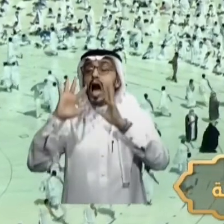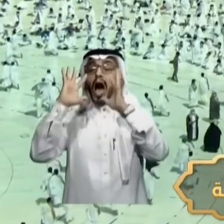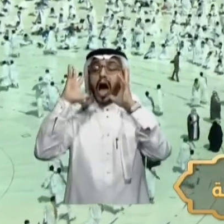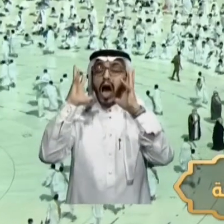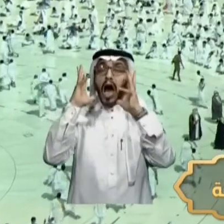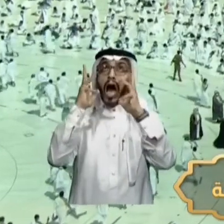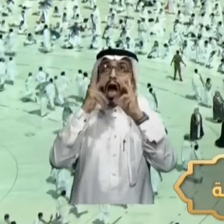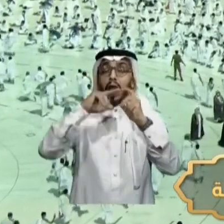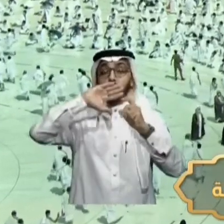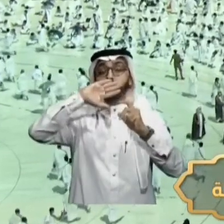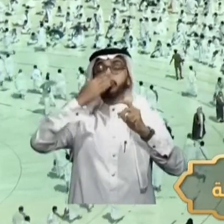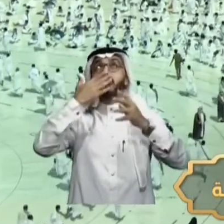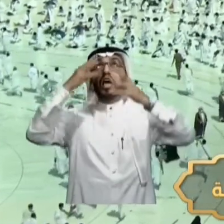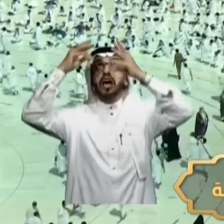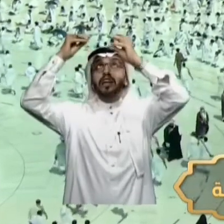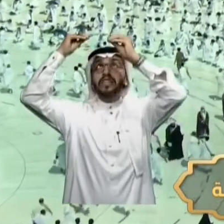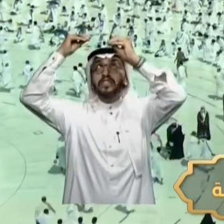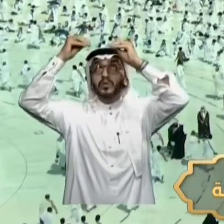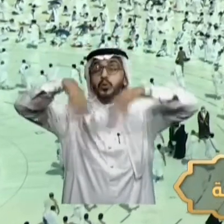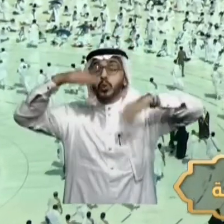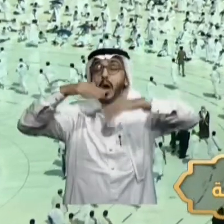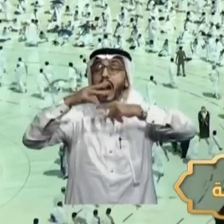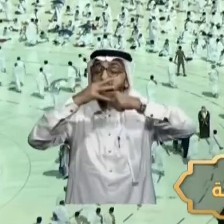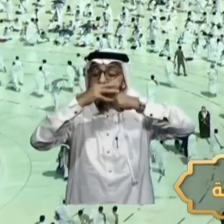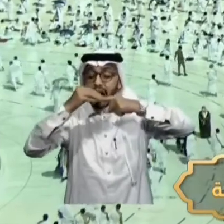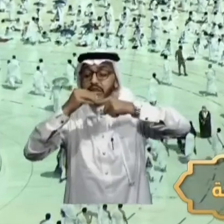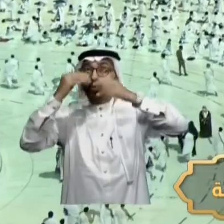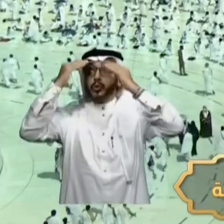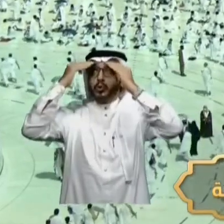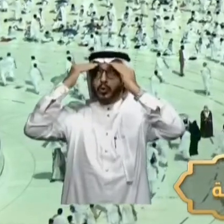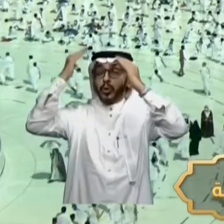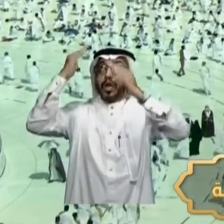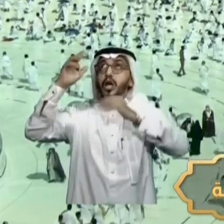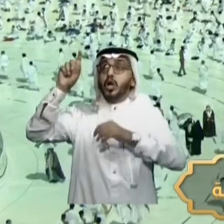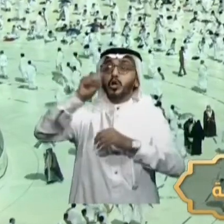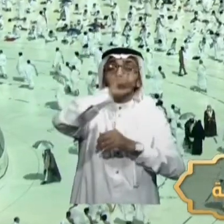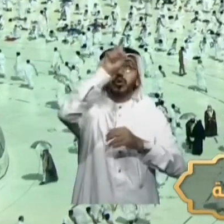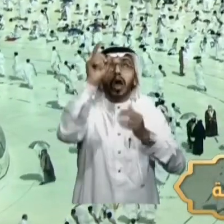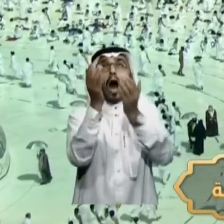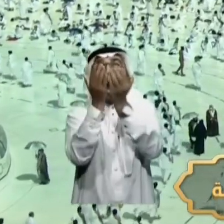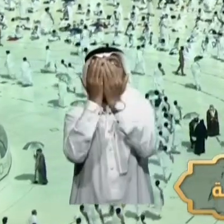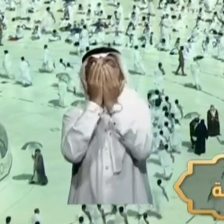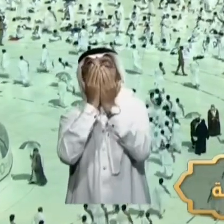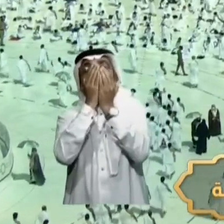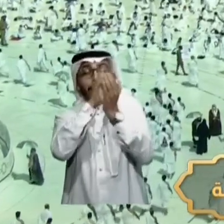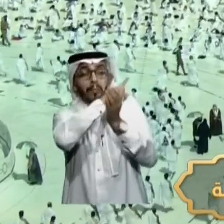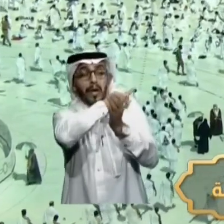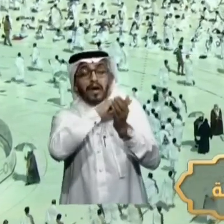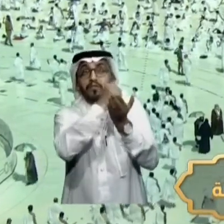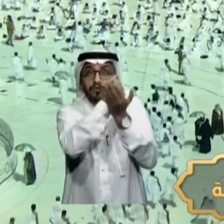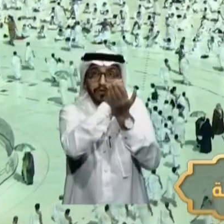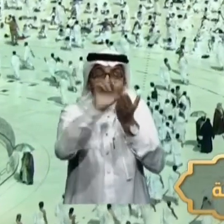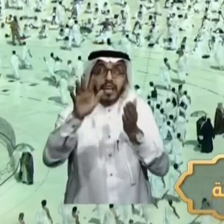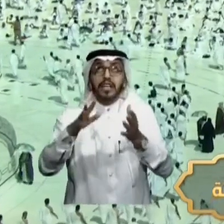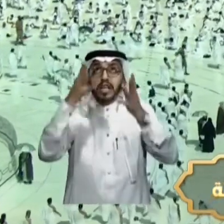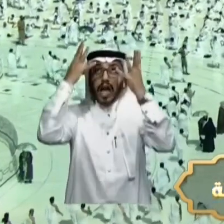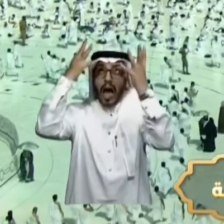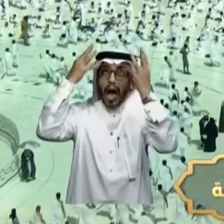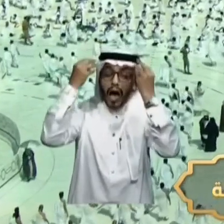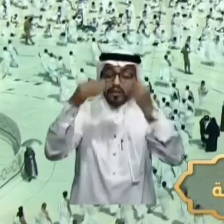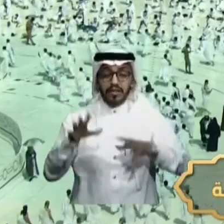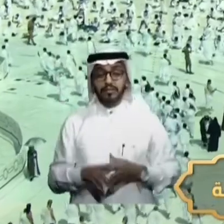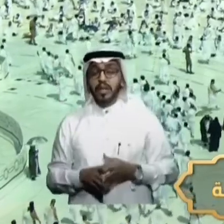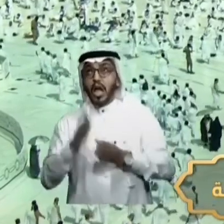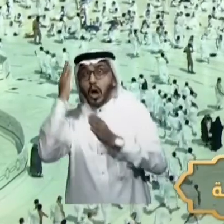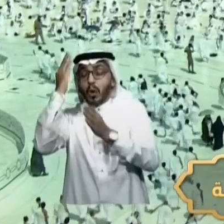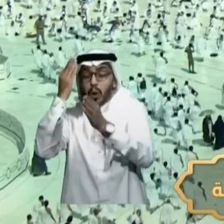ما أسدى وقد قصر الشكر، ونسأله الغفران عن كل فارط وعمن